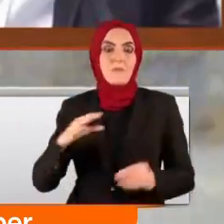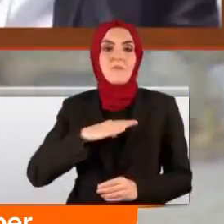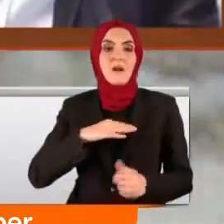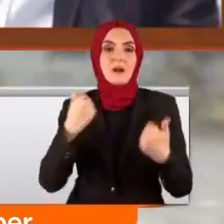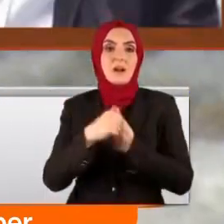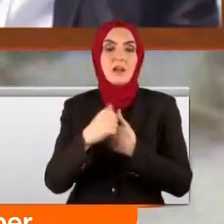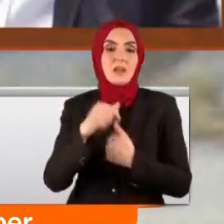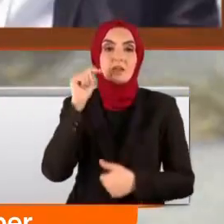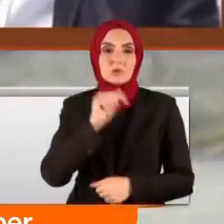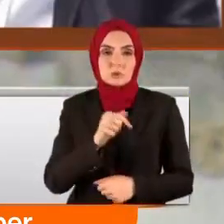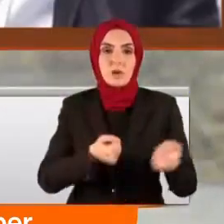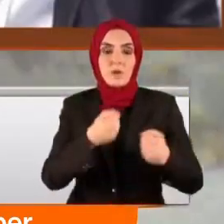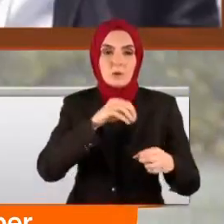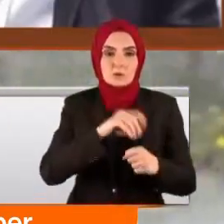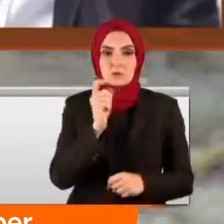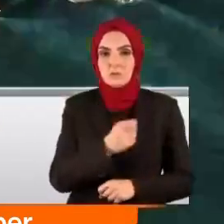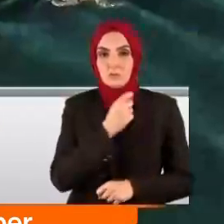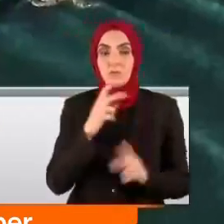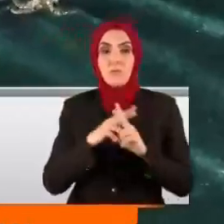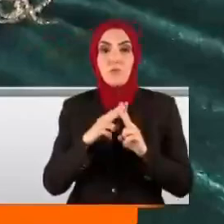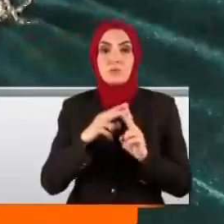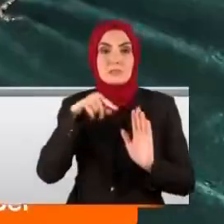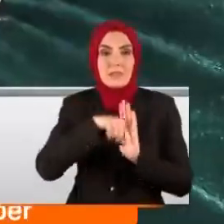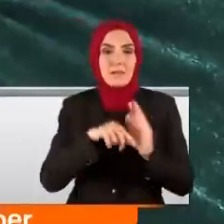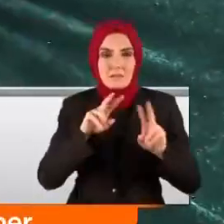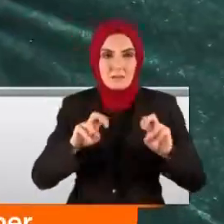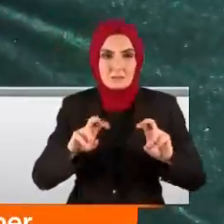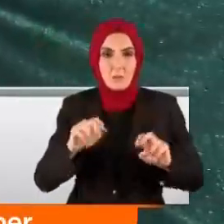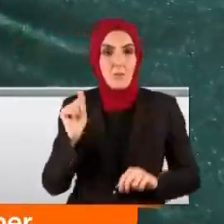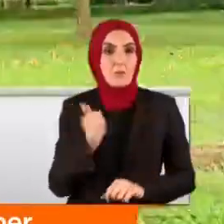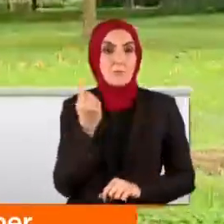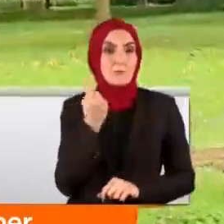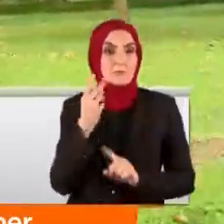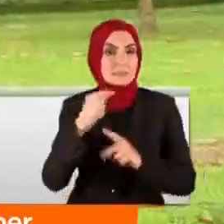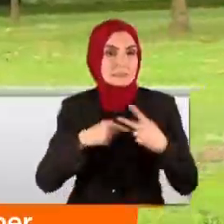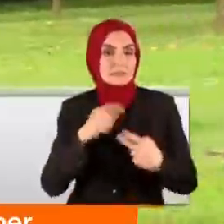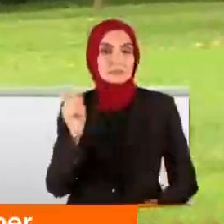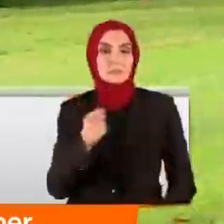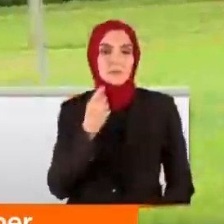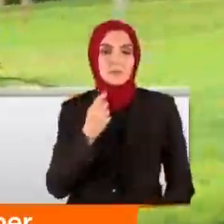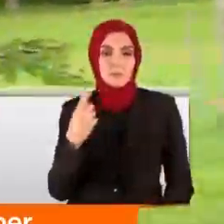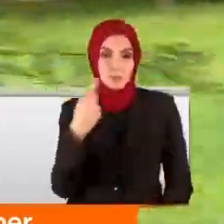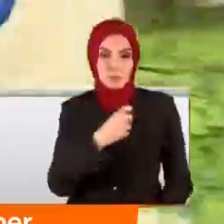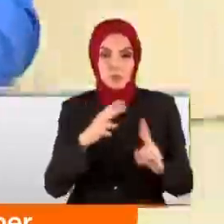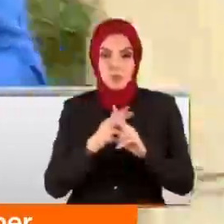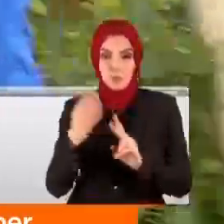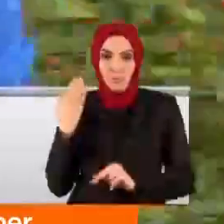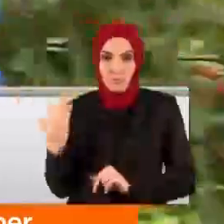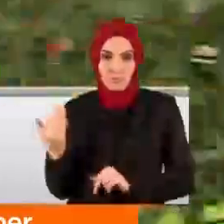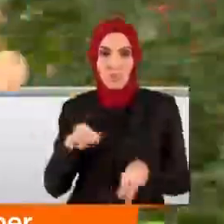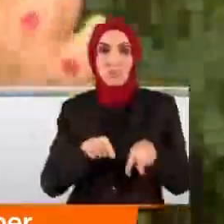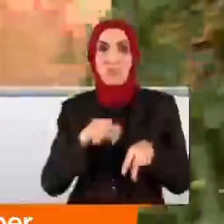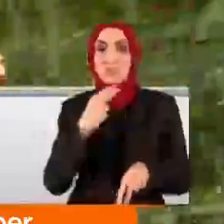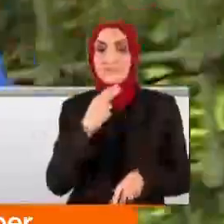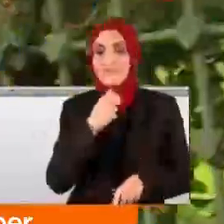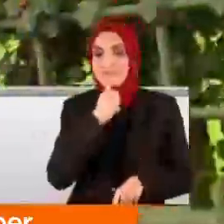çalışırken çok önemli bir ipucuna ulaştı. Sen ilk göz ağrım dünyamdan. Cinayet polisi Nurettin Yıldız'ın aynı gün içinde